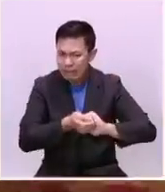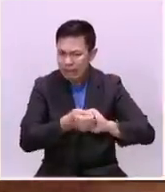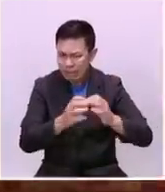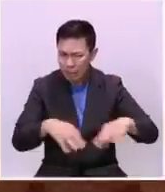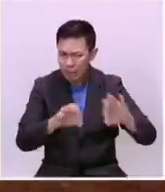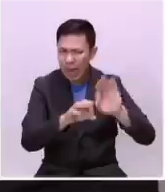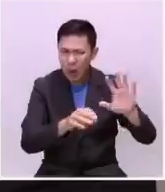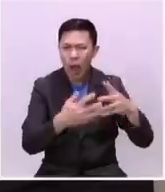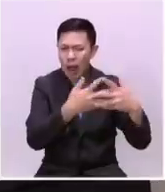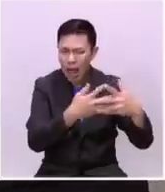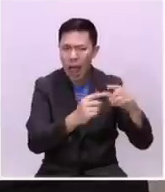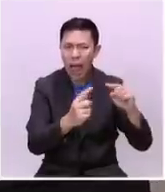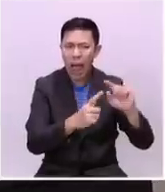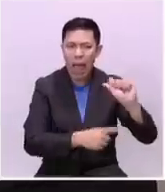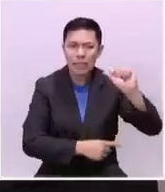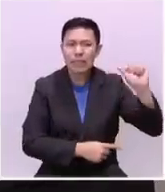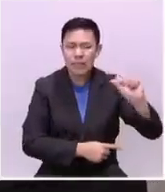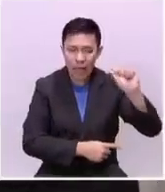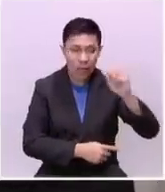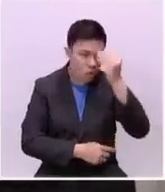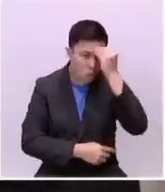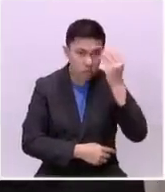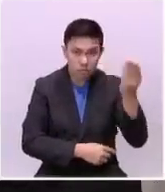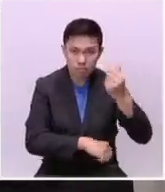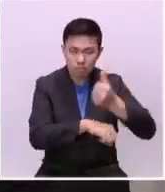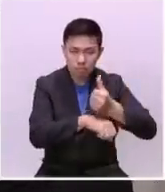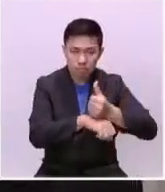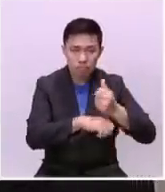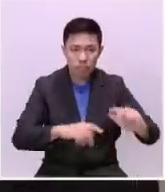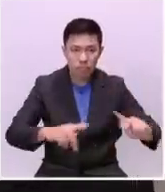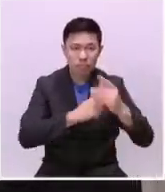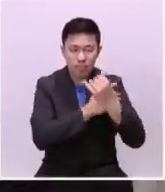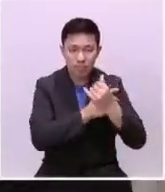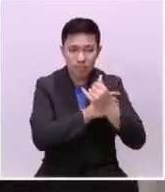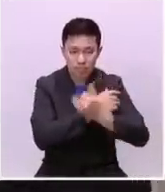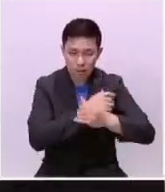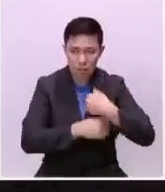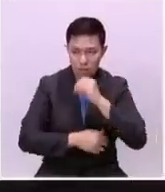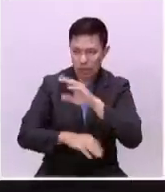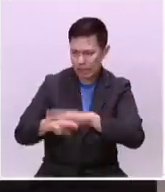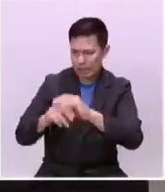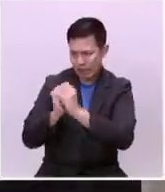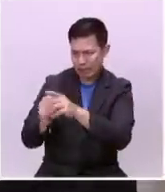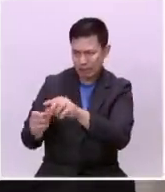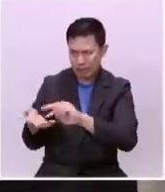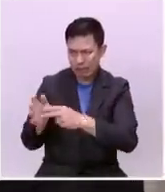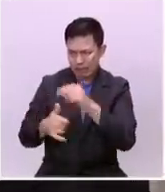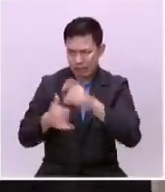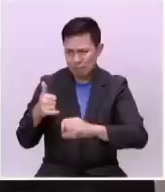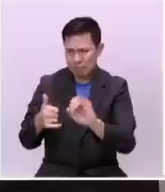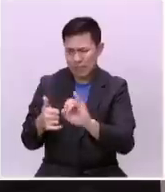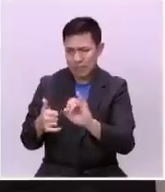ฐในเอเชียแปซิฟิกนะคะที่ญี่ปุ่นเองนะคะบลิงเคนก็ได้กล่าวเตือนจีนเหมือนกันบอกว่าอย่าใช้การบีบบังคับและแสดงพฤติกรรม